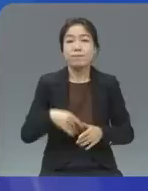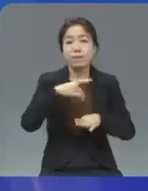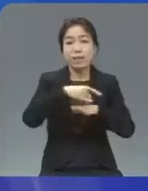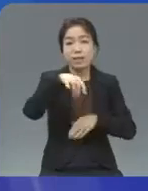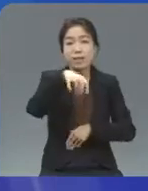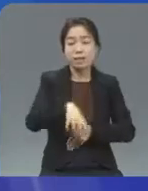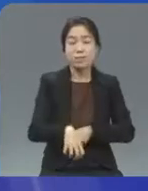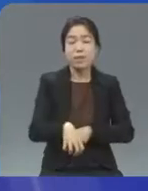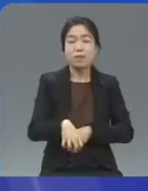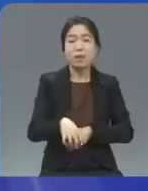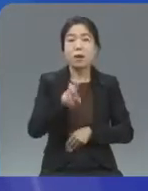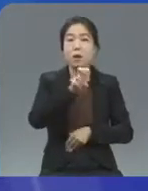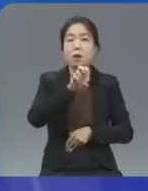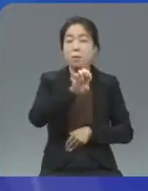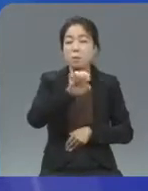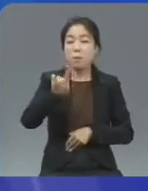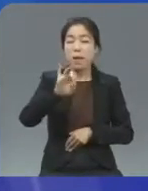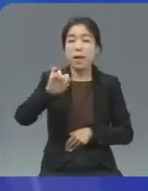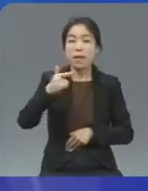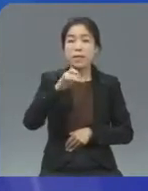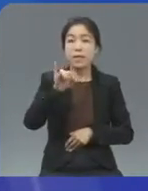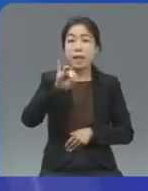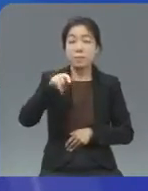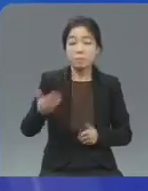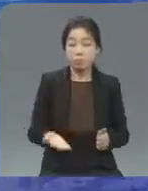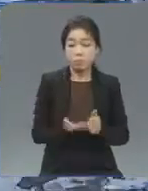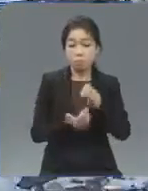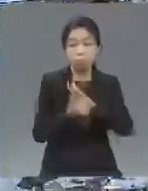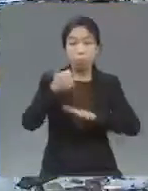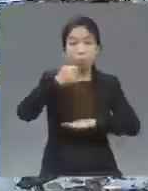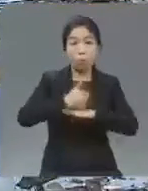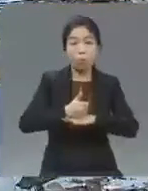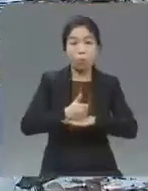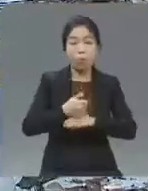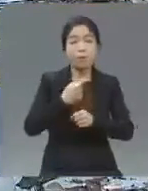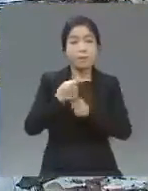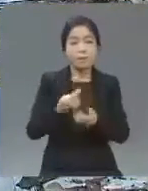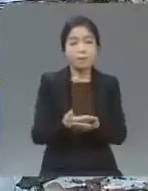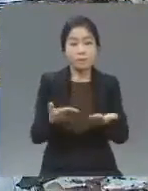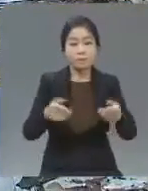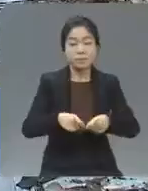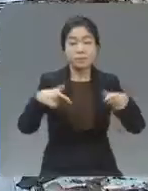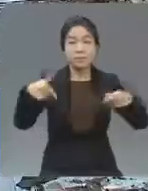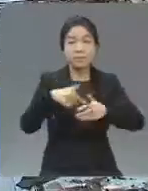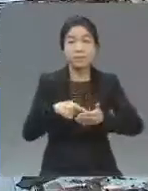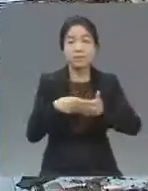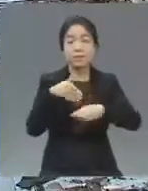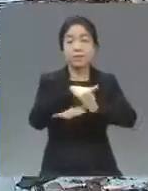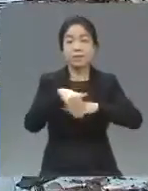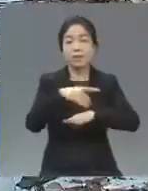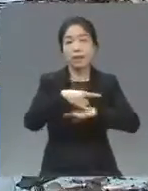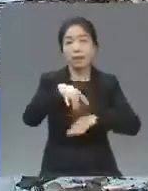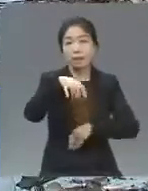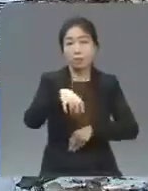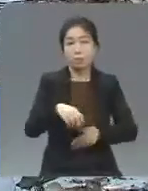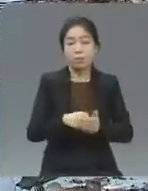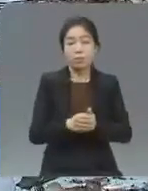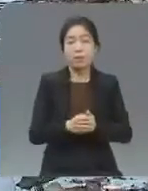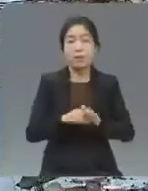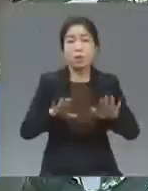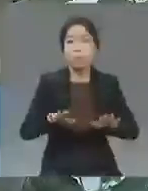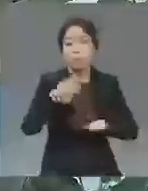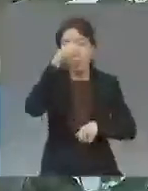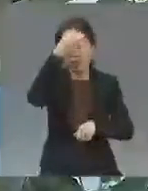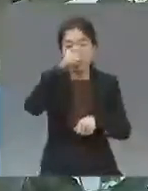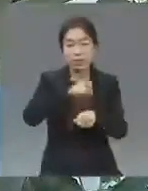해남에서 열대과일인 파인애플 재배가 성공적이어서 내년에 보급 확대가 추진됩니다. 해남군은 올해